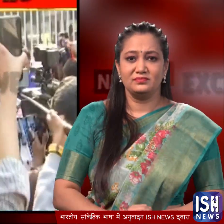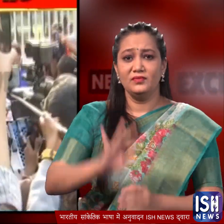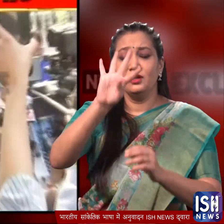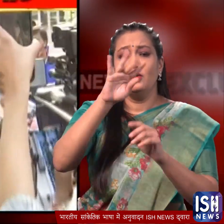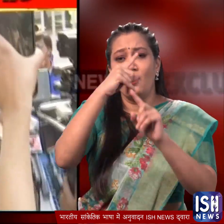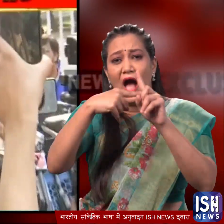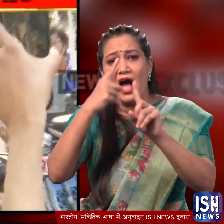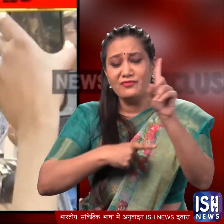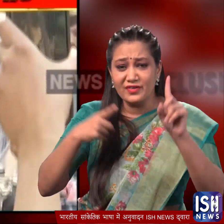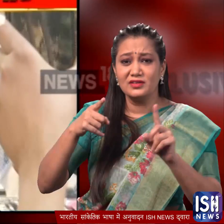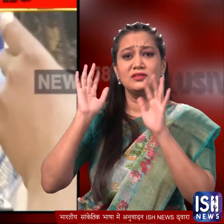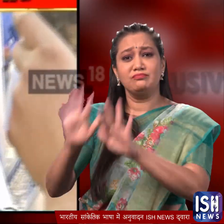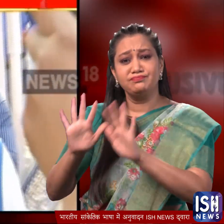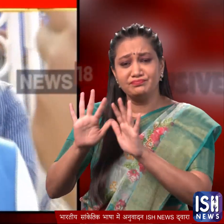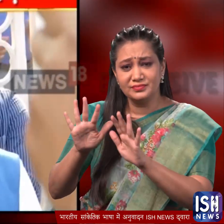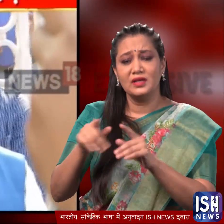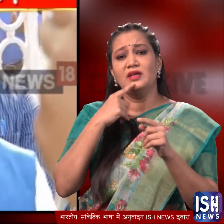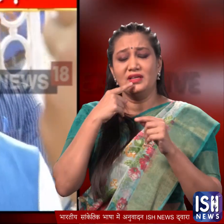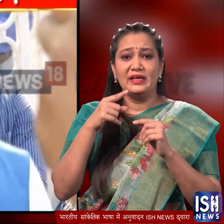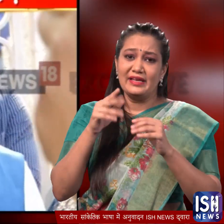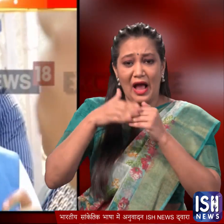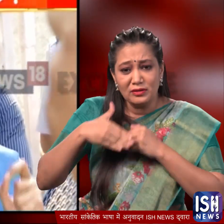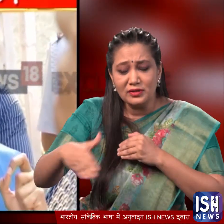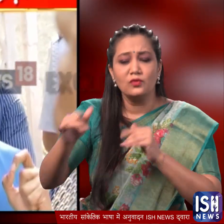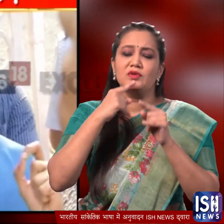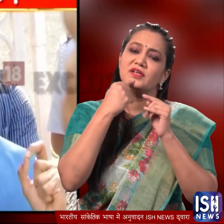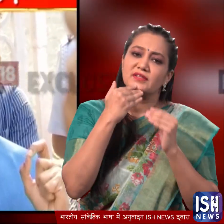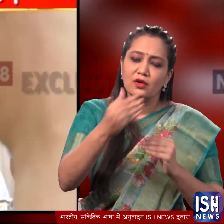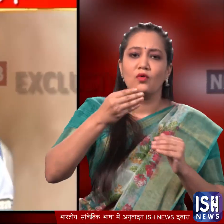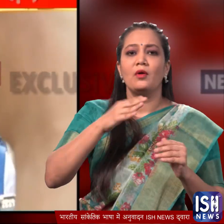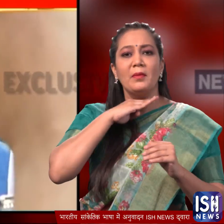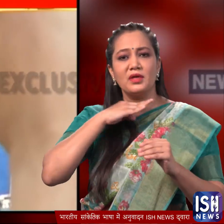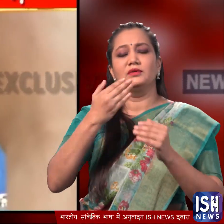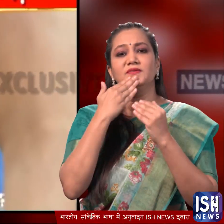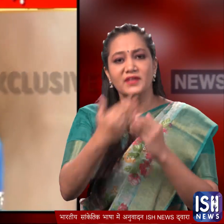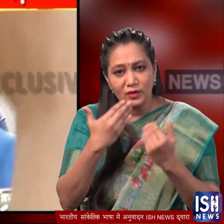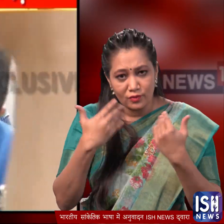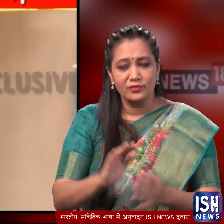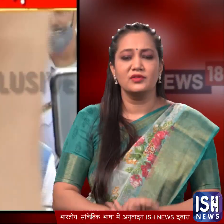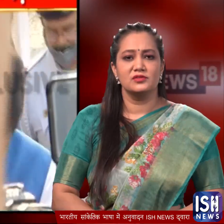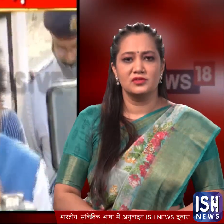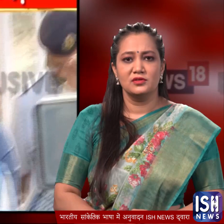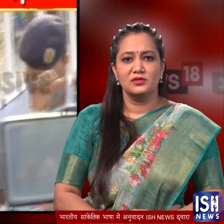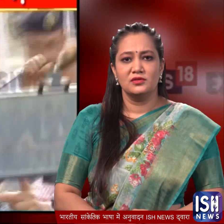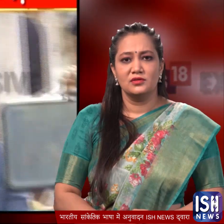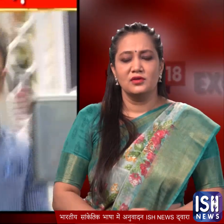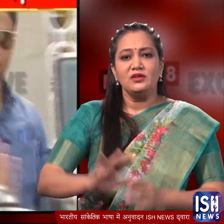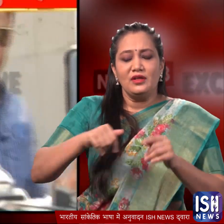गई। 4.5 साल तक कैबिनेट में रखने के लिए ममता बनर्जी का शुक्रिया अदा कर रहे थे वो, और तभी अचानक